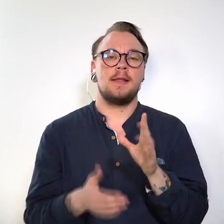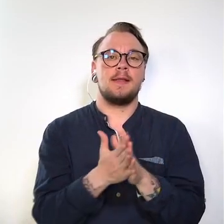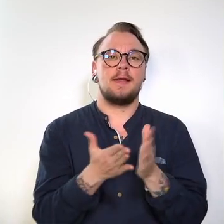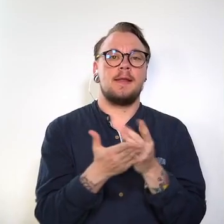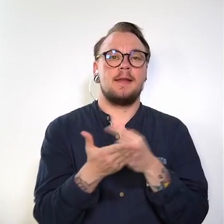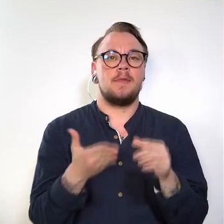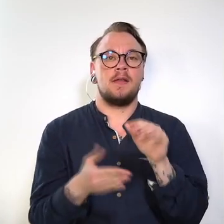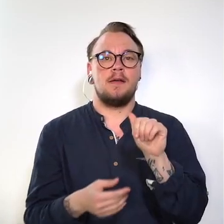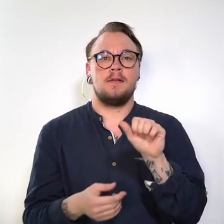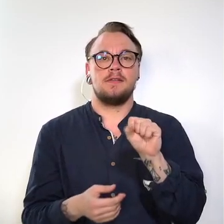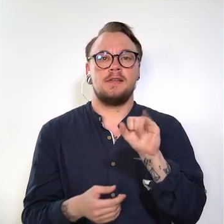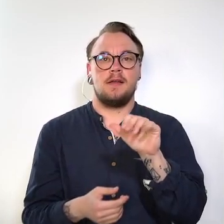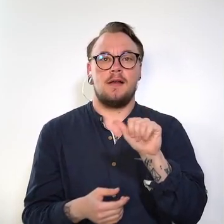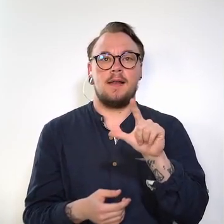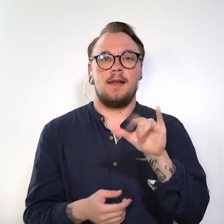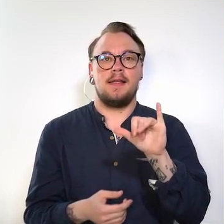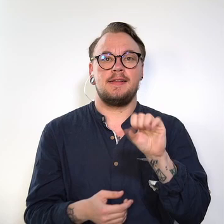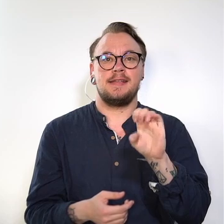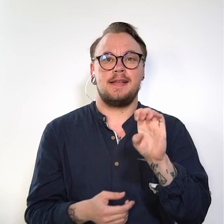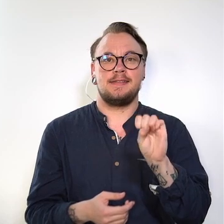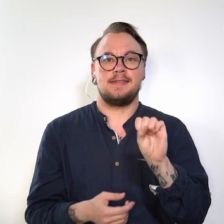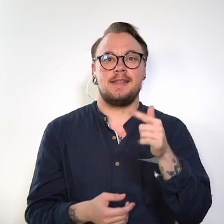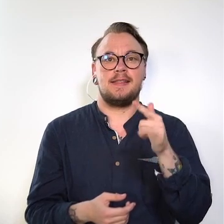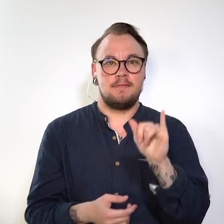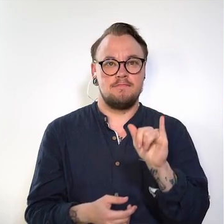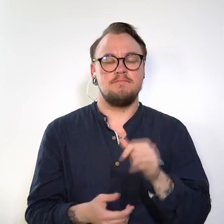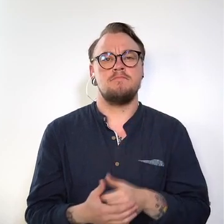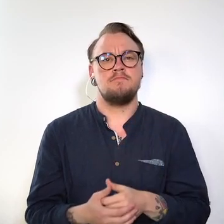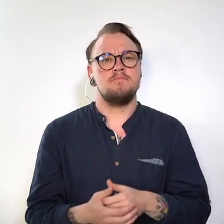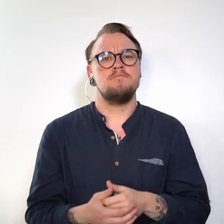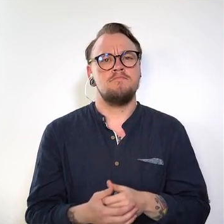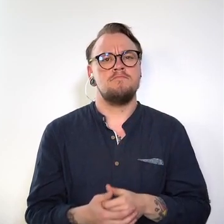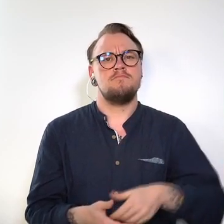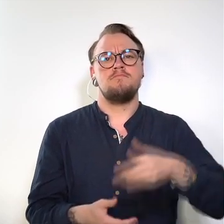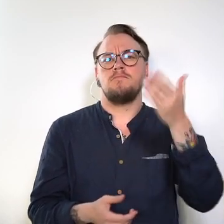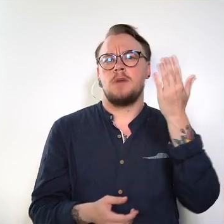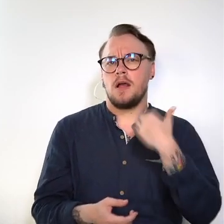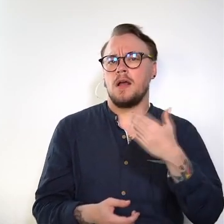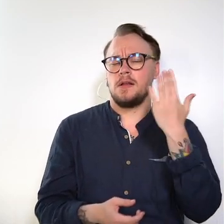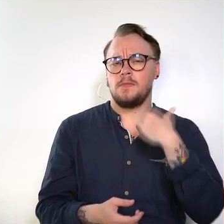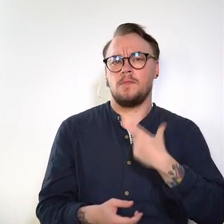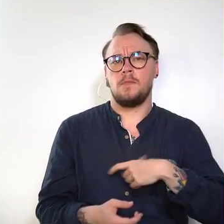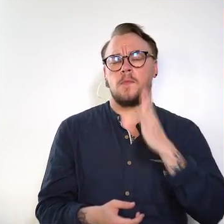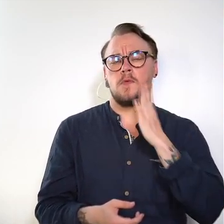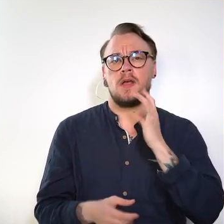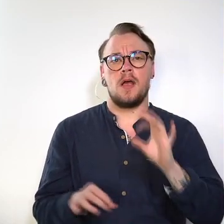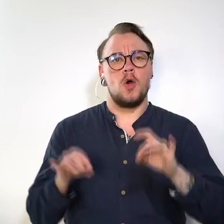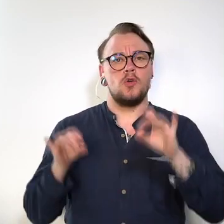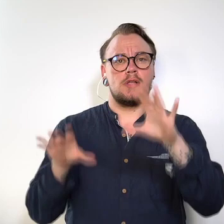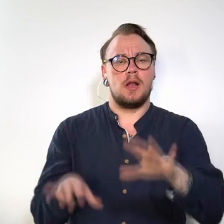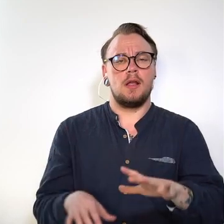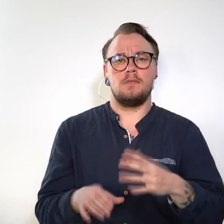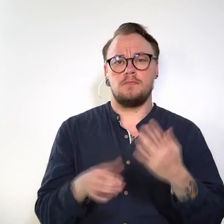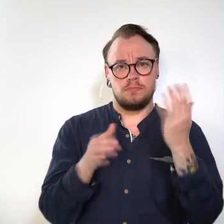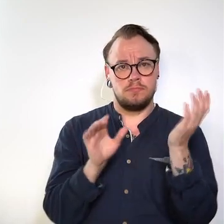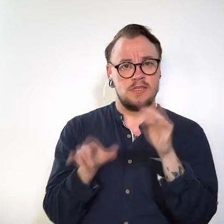Mutta kutsuttiin silloin Australian toimittamaan AIDS-asiallisesti kirjaa. Se oli sosiologian tutkimus siitä, miten